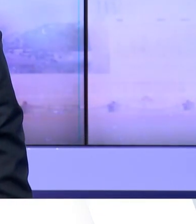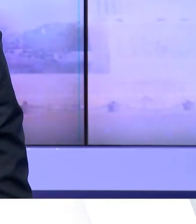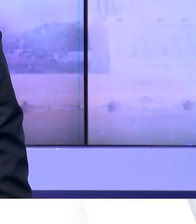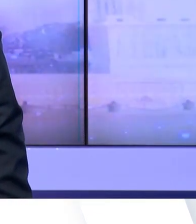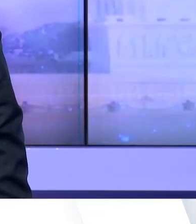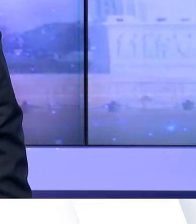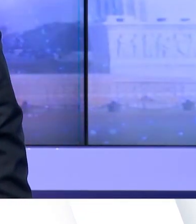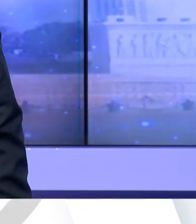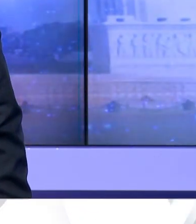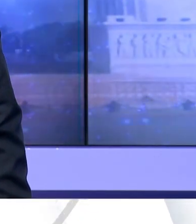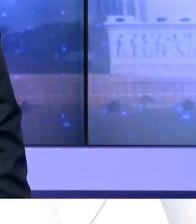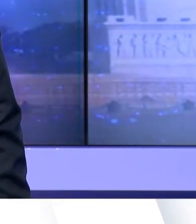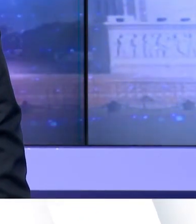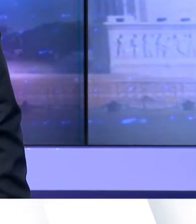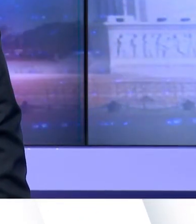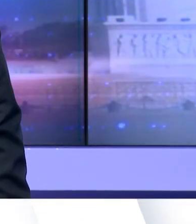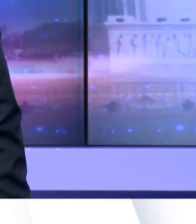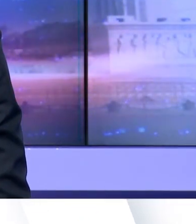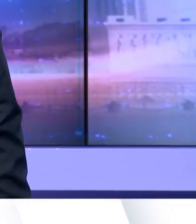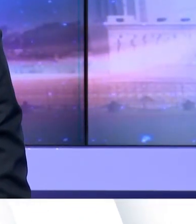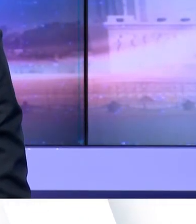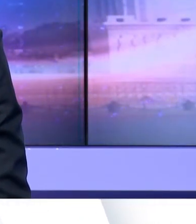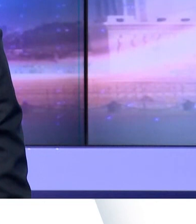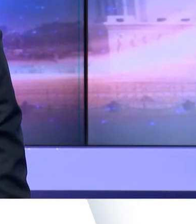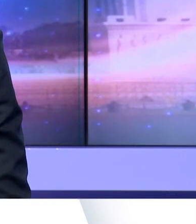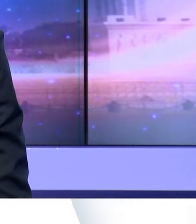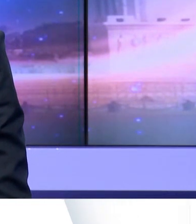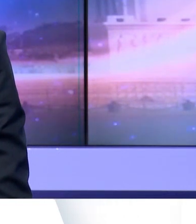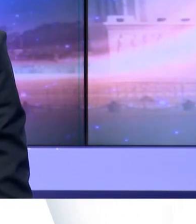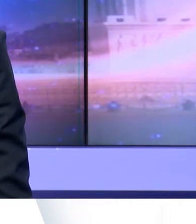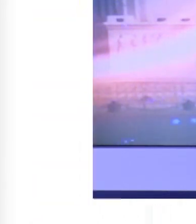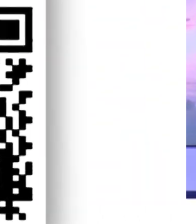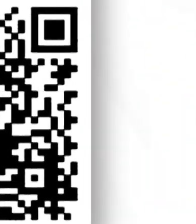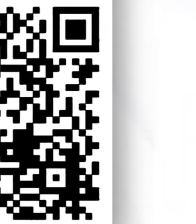ตามและสมัครสมาชิก YouTube มติชนTVเพีงแ่สแร์ QR Code ได้เลยครับ